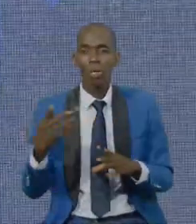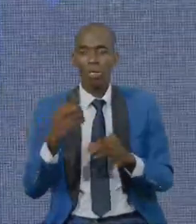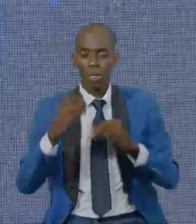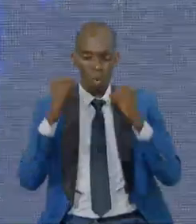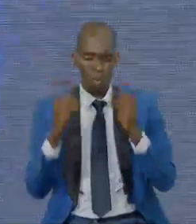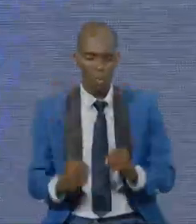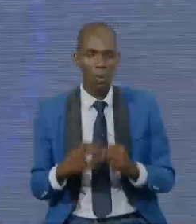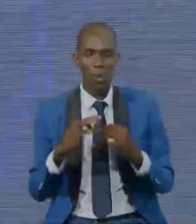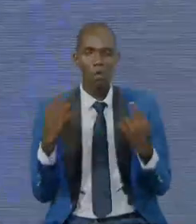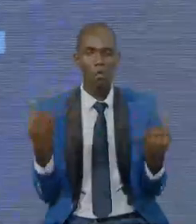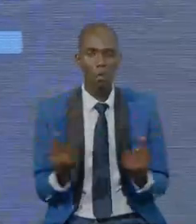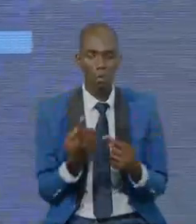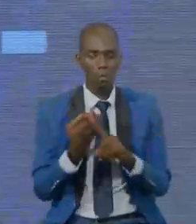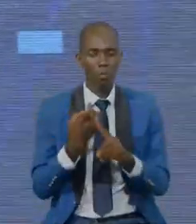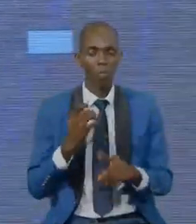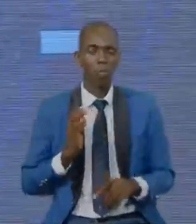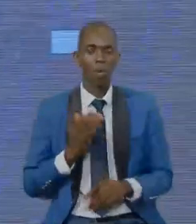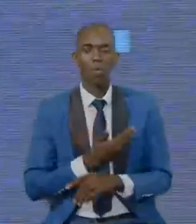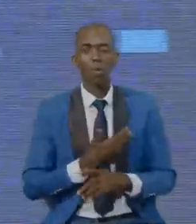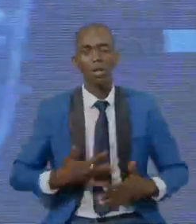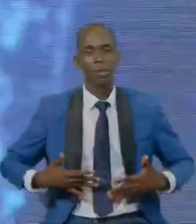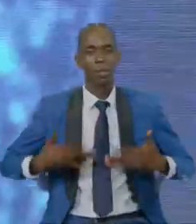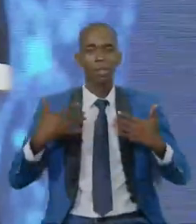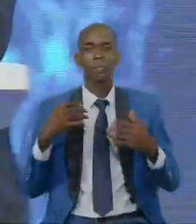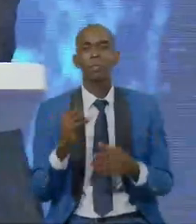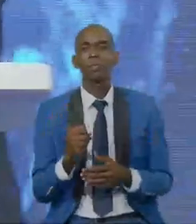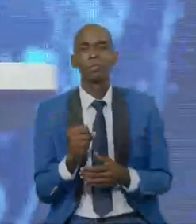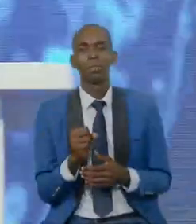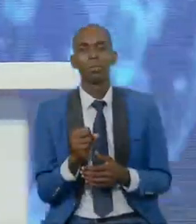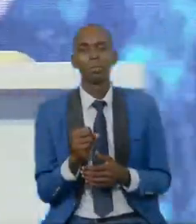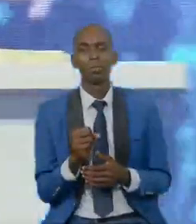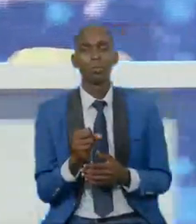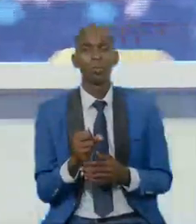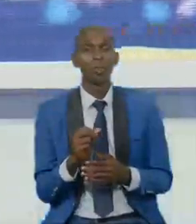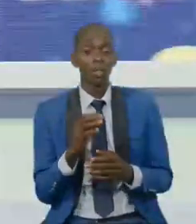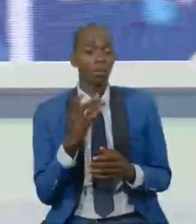sin. Il ôte la puissance du péché, le pouvoir du péché de notre vie.